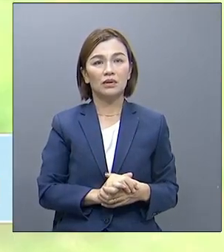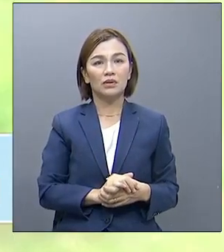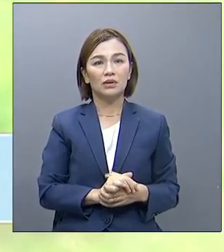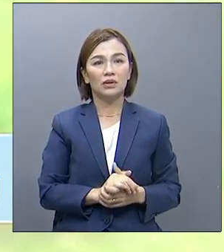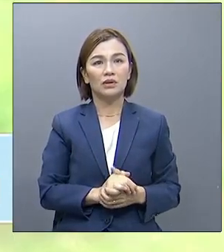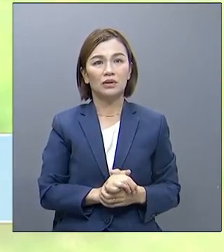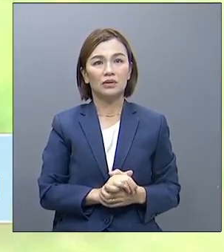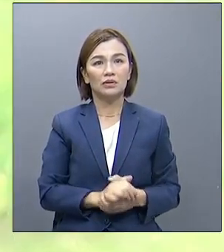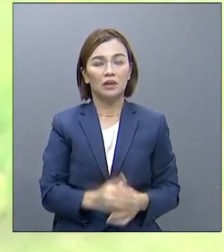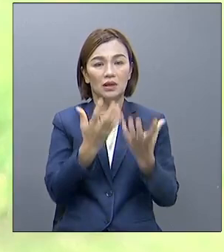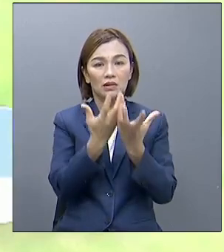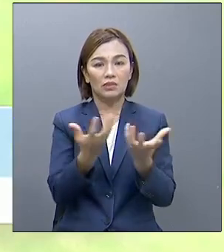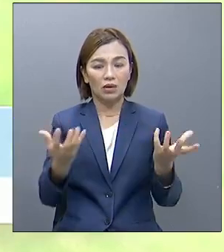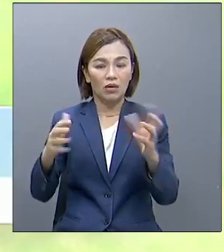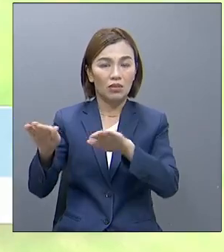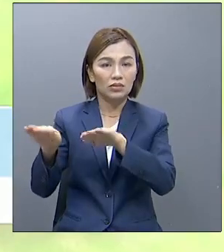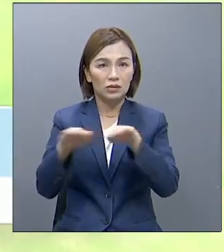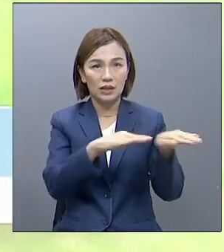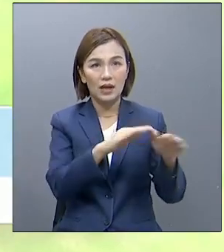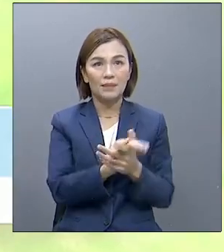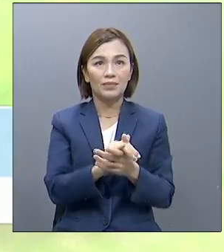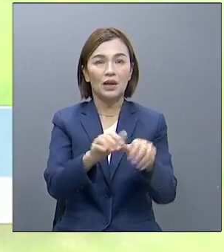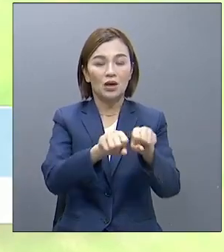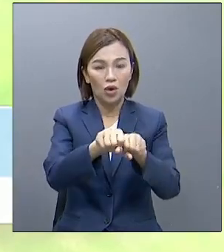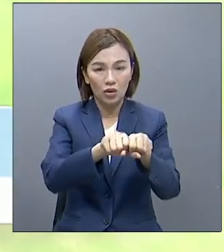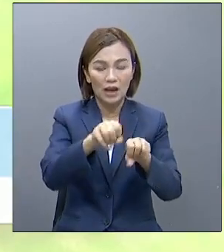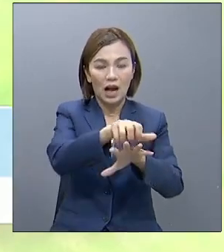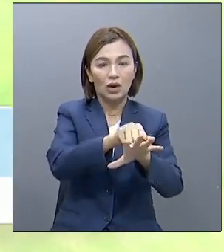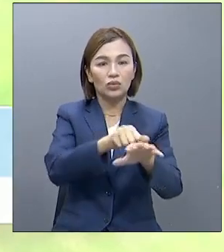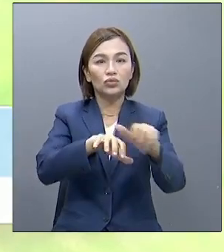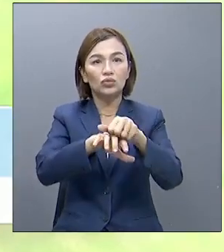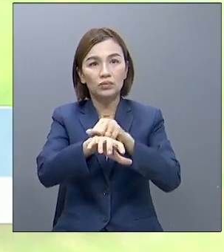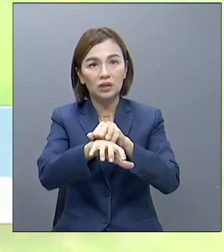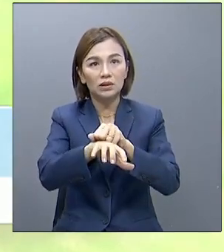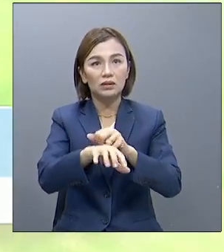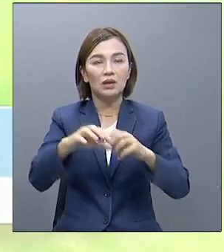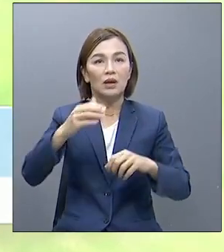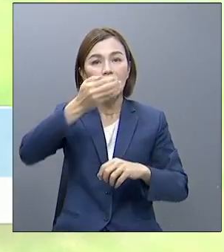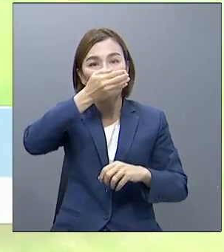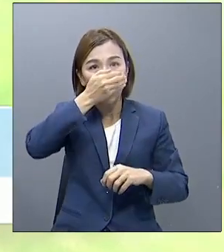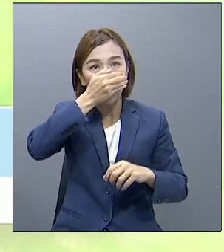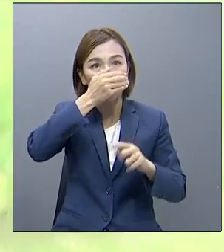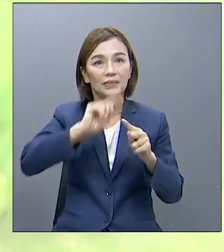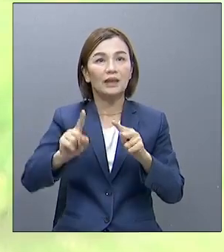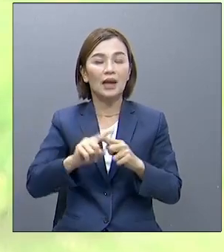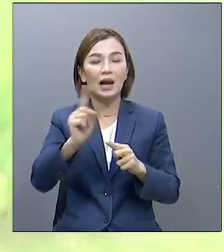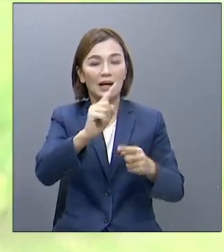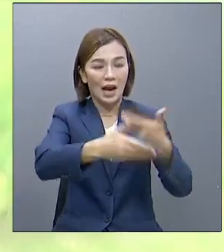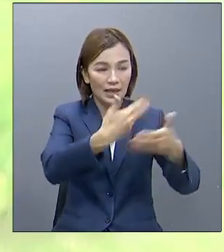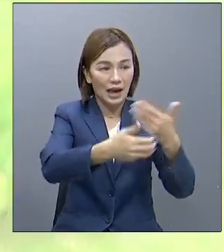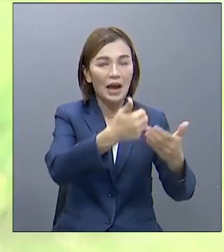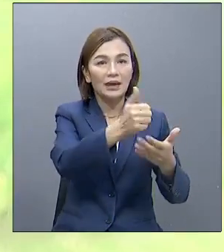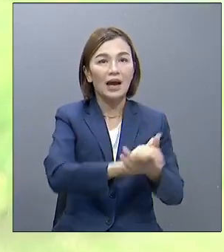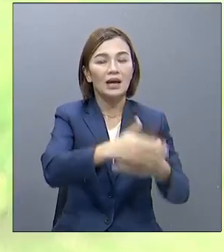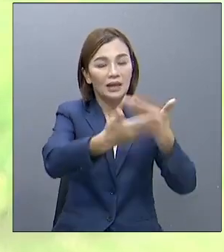ของใช้ที่เตรียมไว้ที่เคยซื้อไว้พวกรองเท้าถุงมือพวกหน้ากากอะไรพวกนี้อันไหนที่มันขายได้ผมก็เอามัน